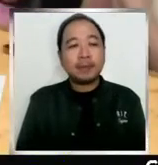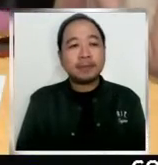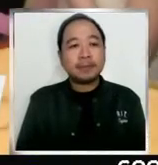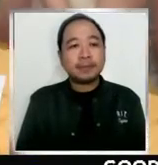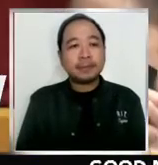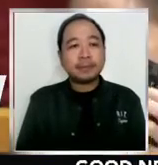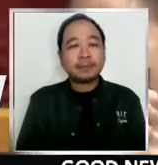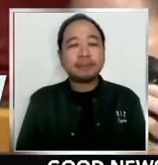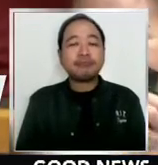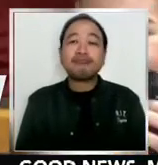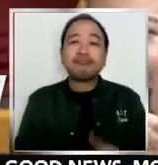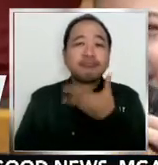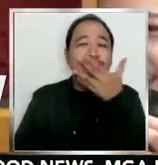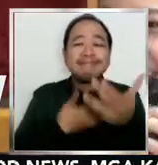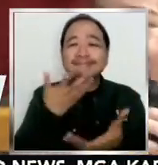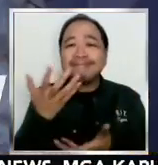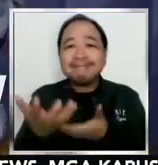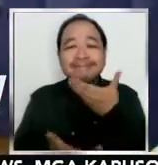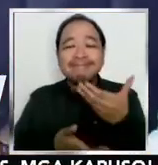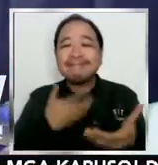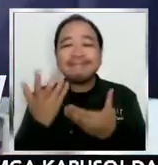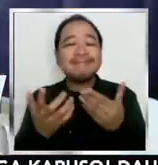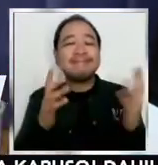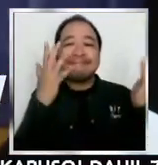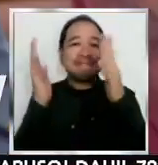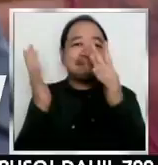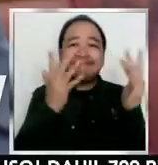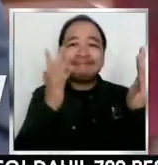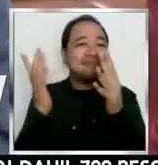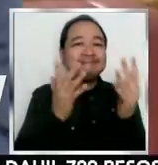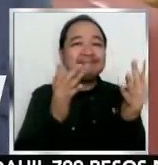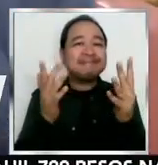Naghihiyawan at nagpapalakpakan bawat eksena.